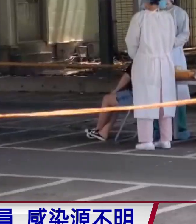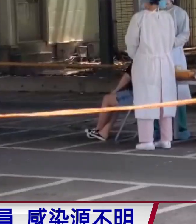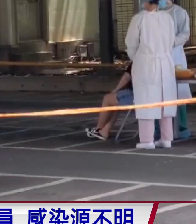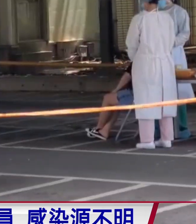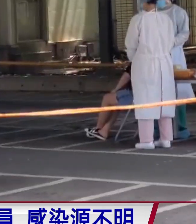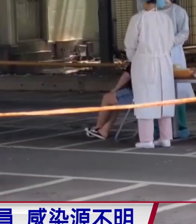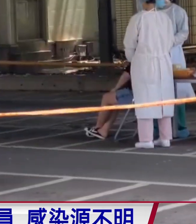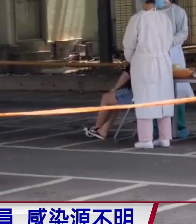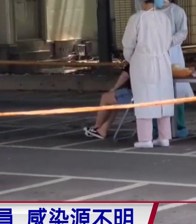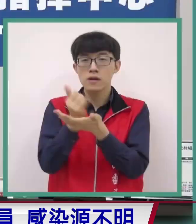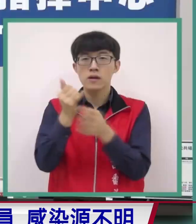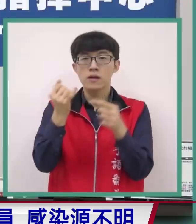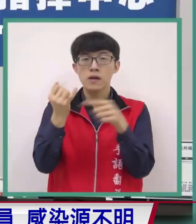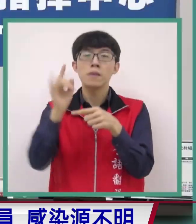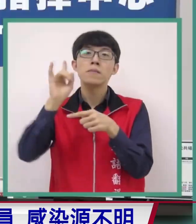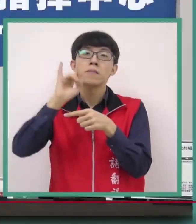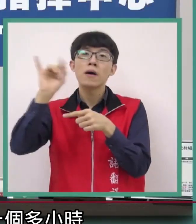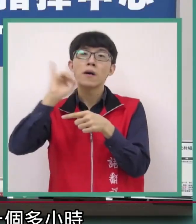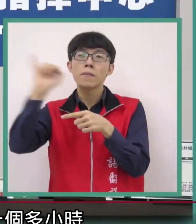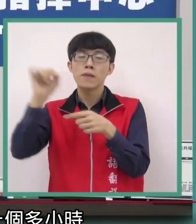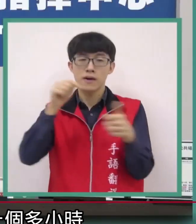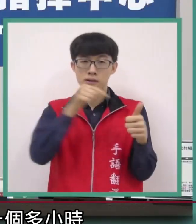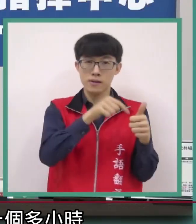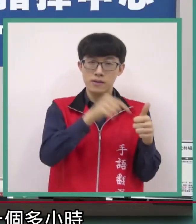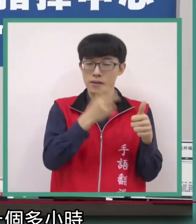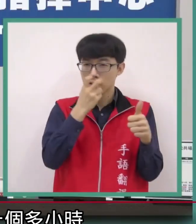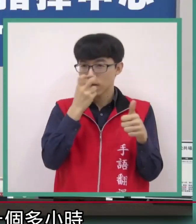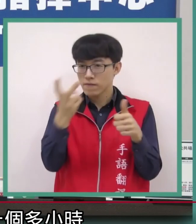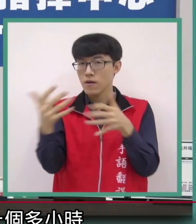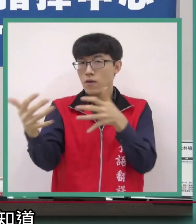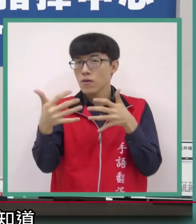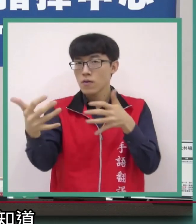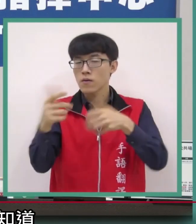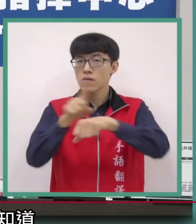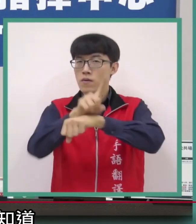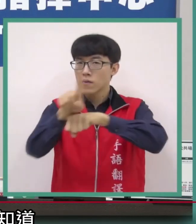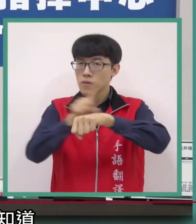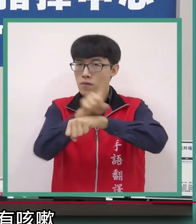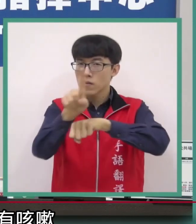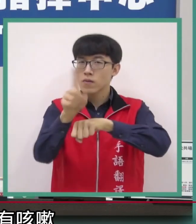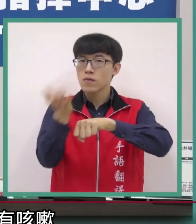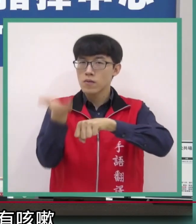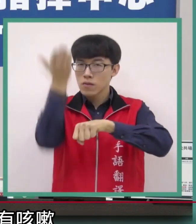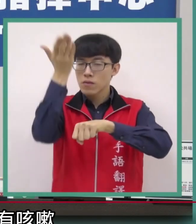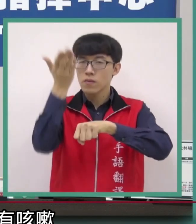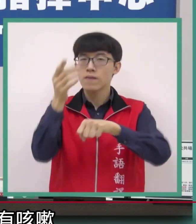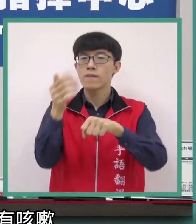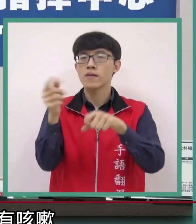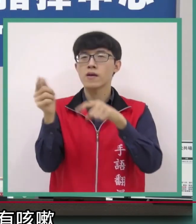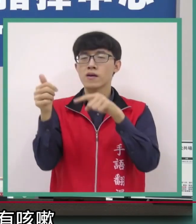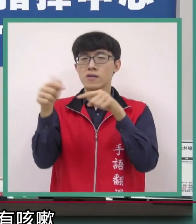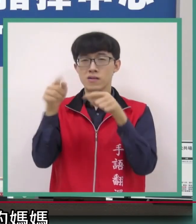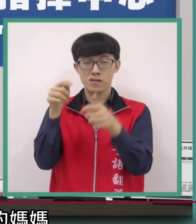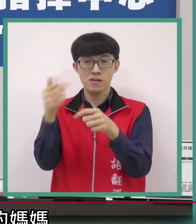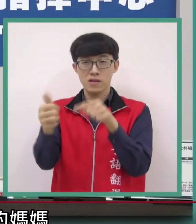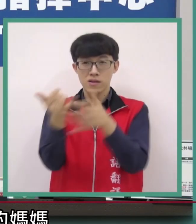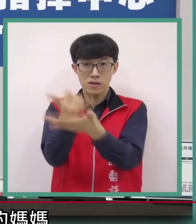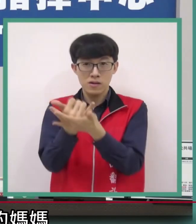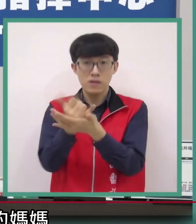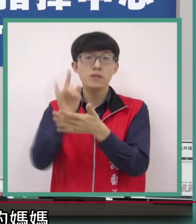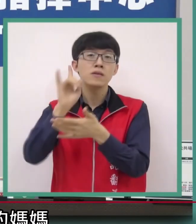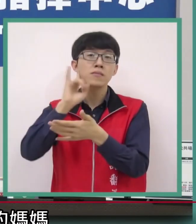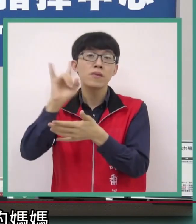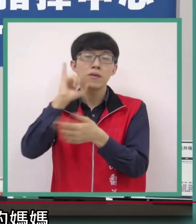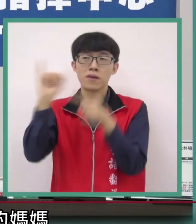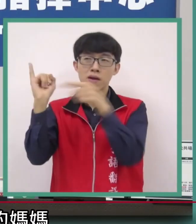目前感染源不明。 访问这客户大概一个多小时，那他知道他妈妈有在咳嗽，那我们在追查